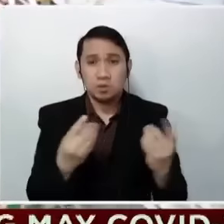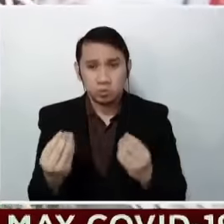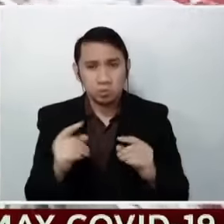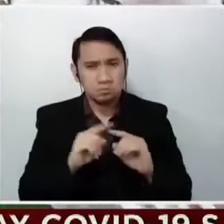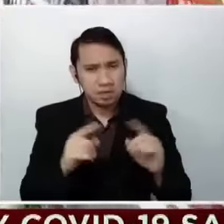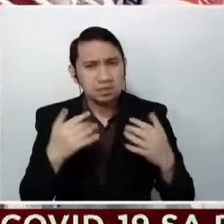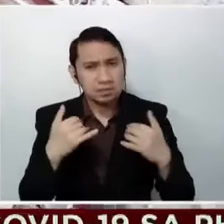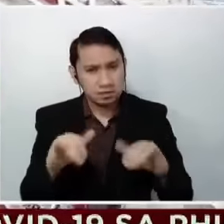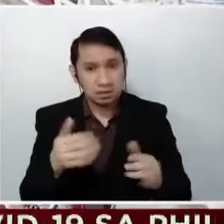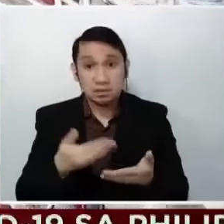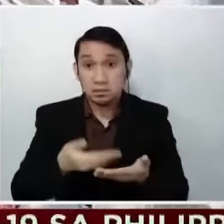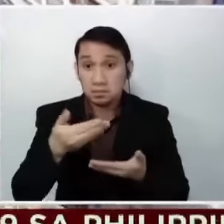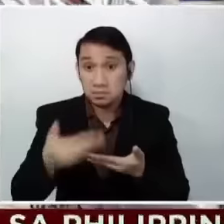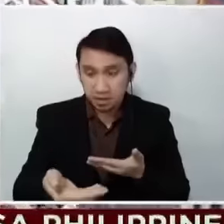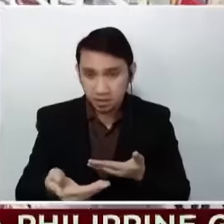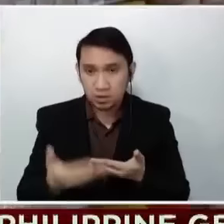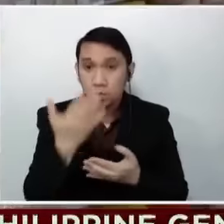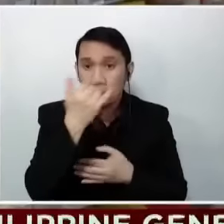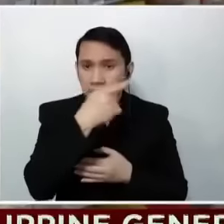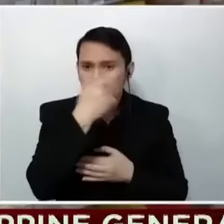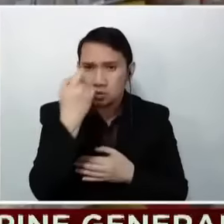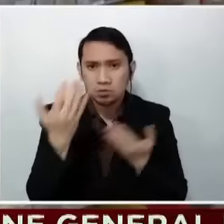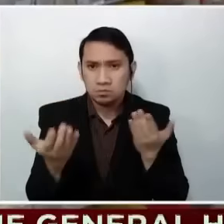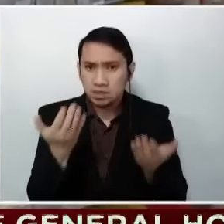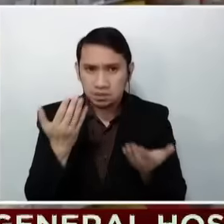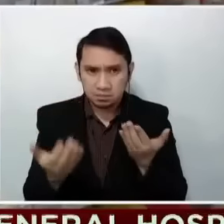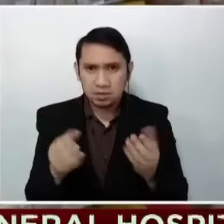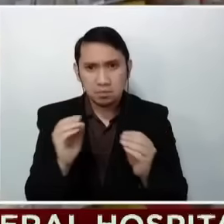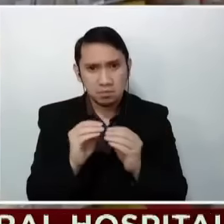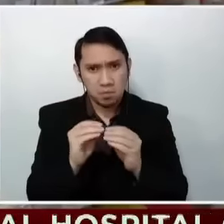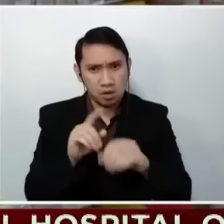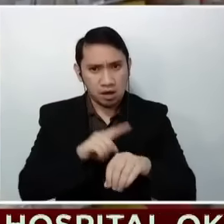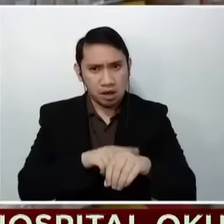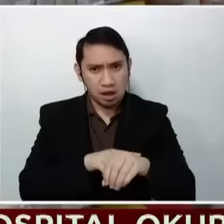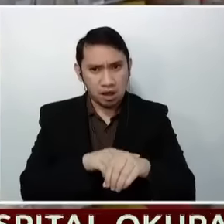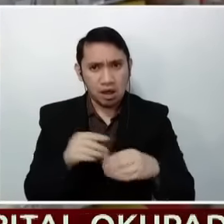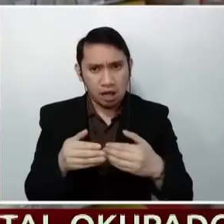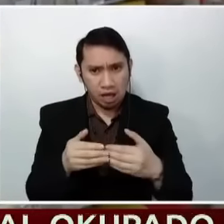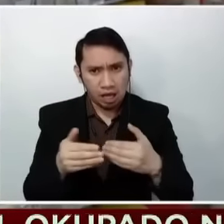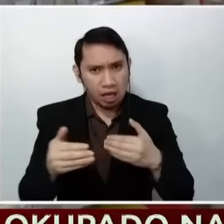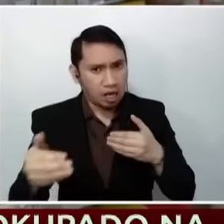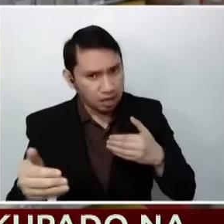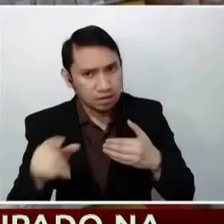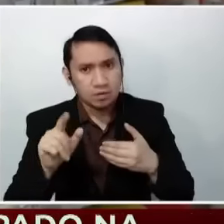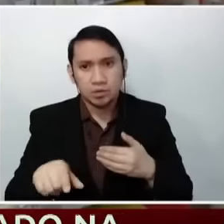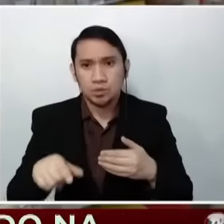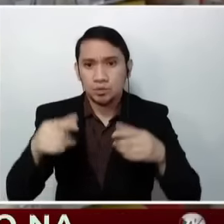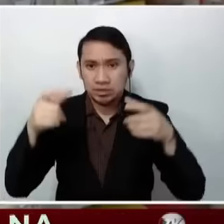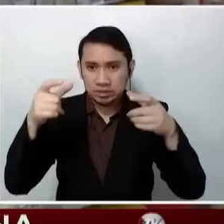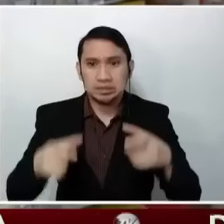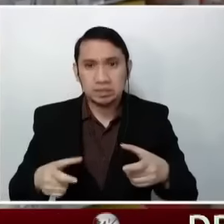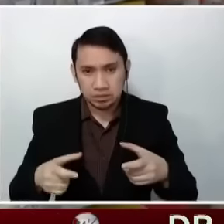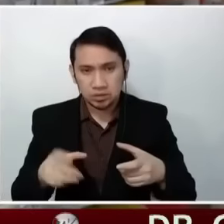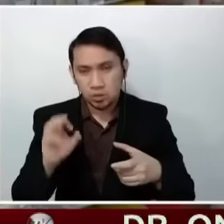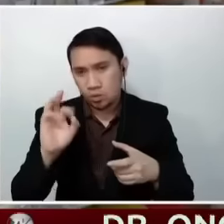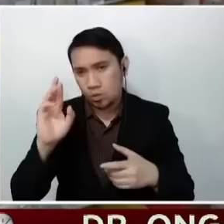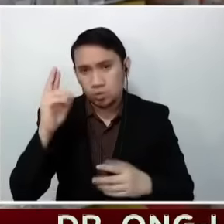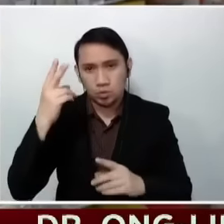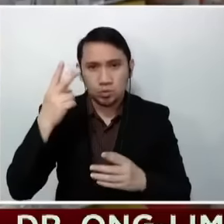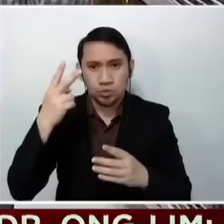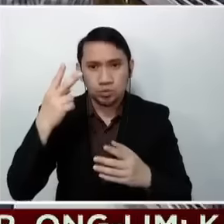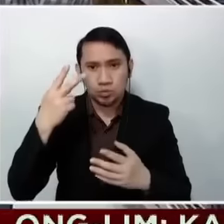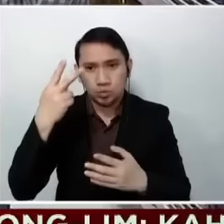dahil baka humaba pa ang ECQ. Baka kasi extend na naman yung lockdown ng another week or two. So,